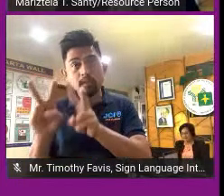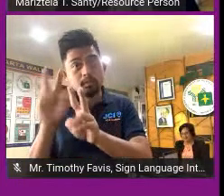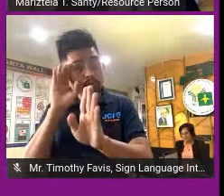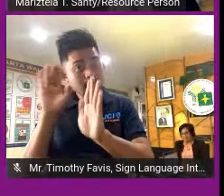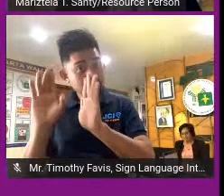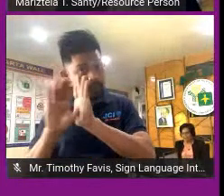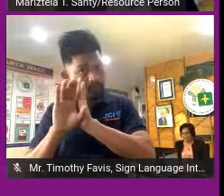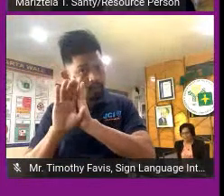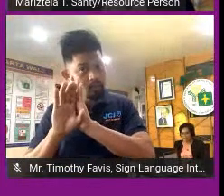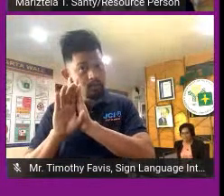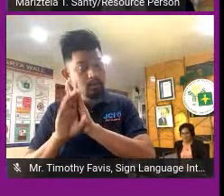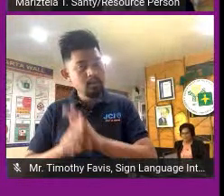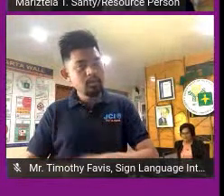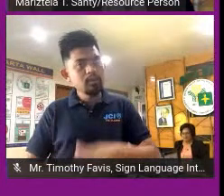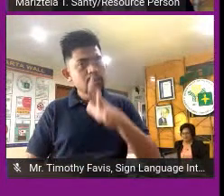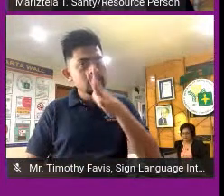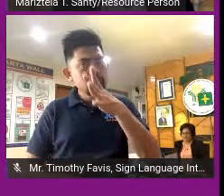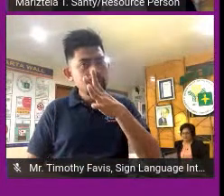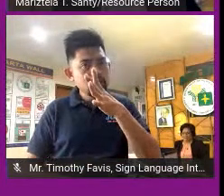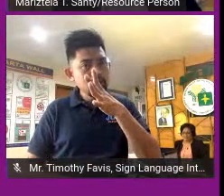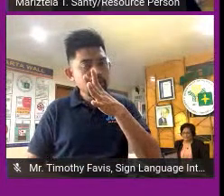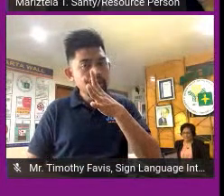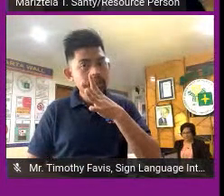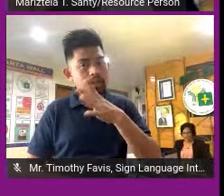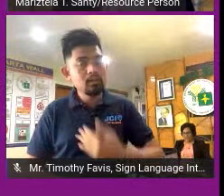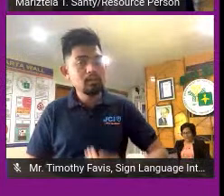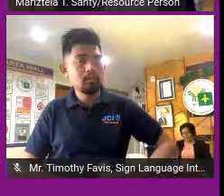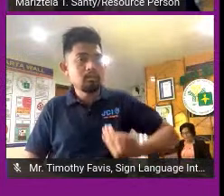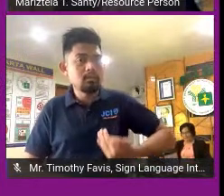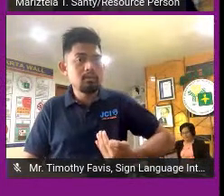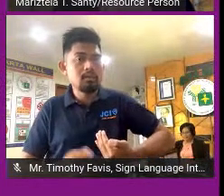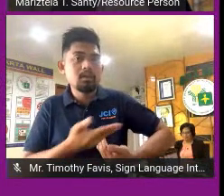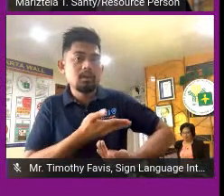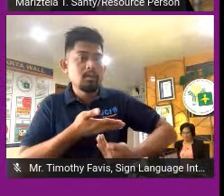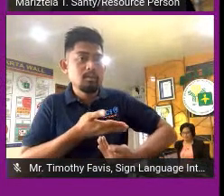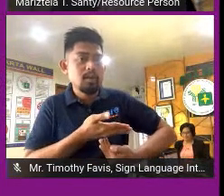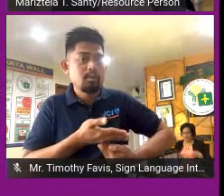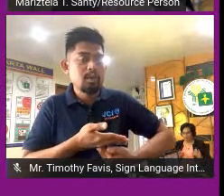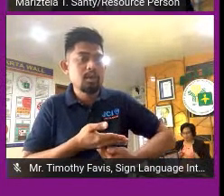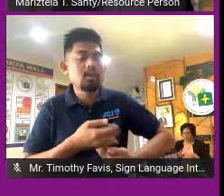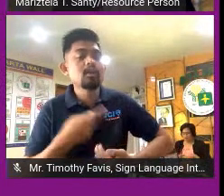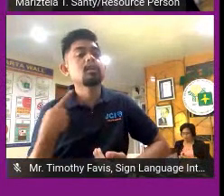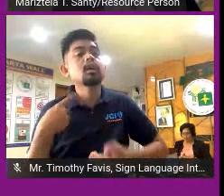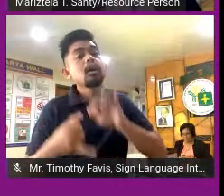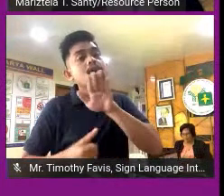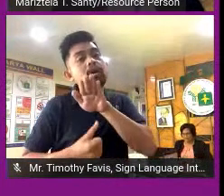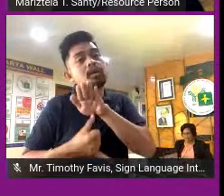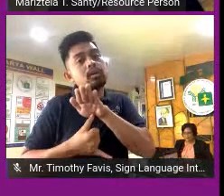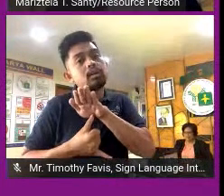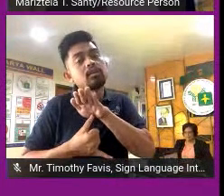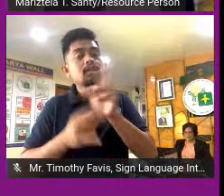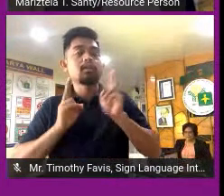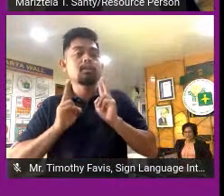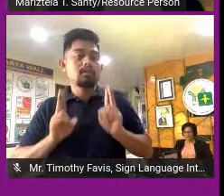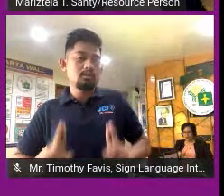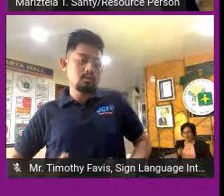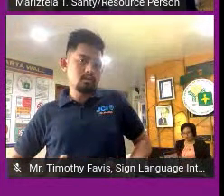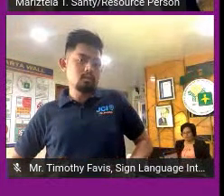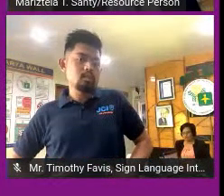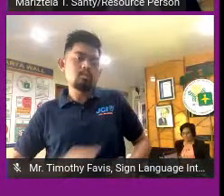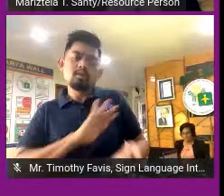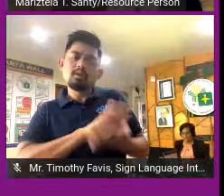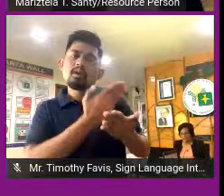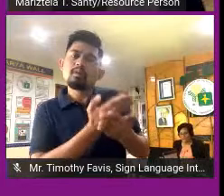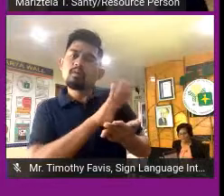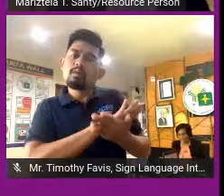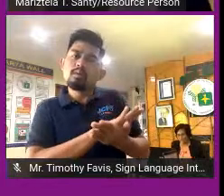slide, yung nanay, naka high heels pa, naka uniform pa,